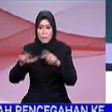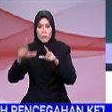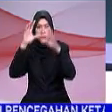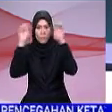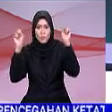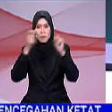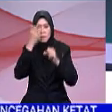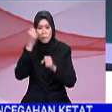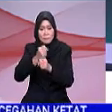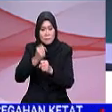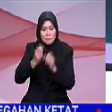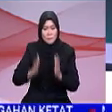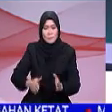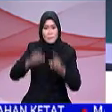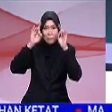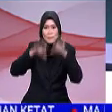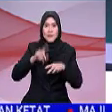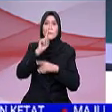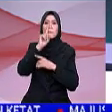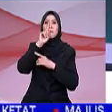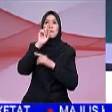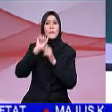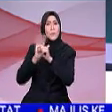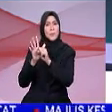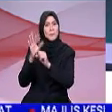pekerja melakukan ujian COVID-19.